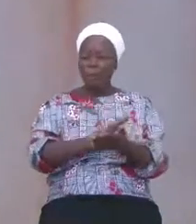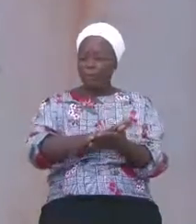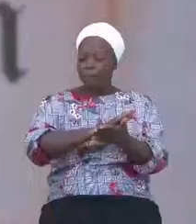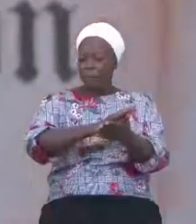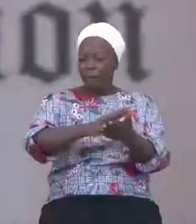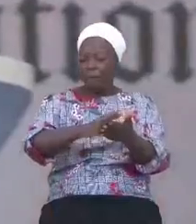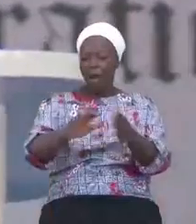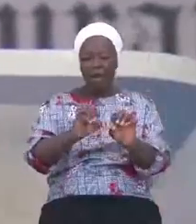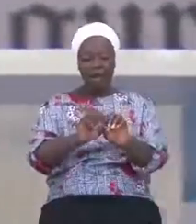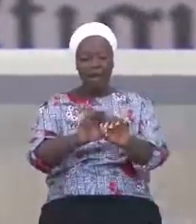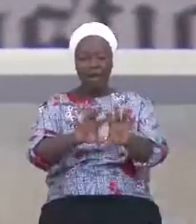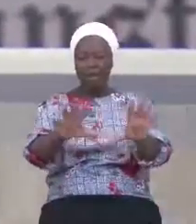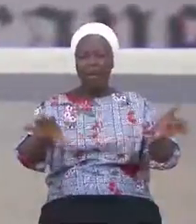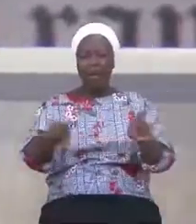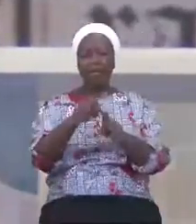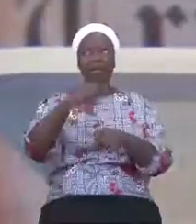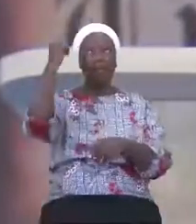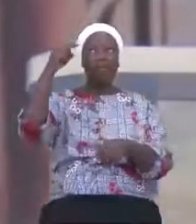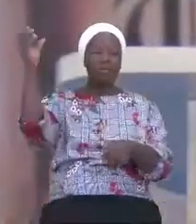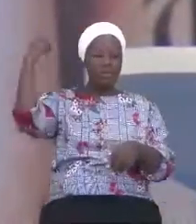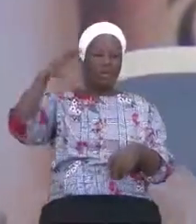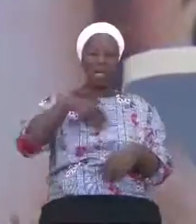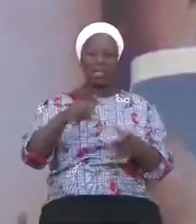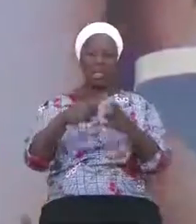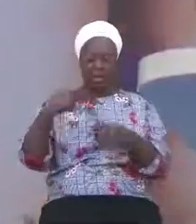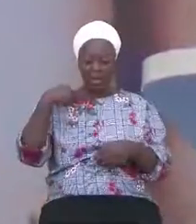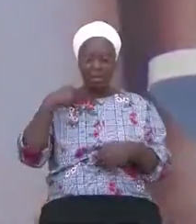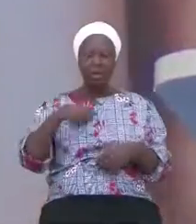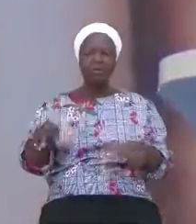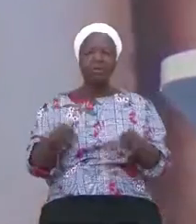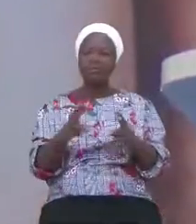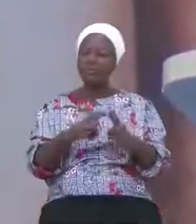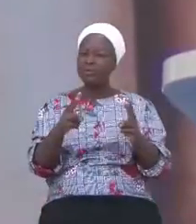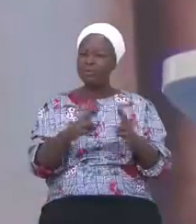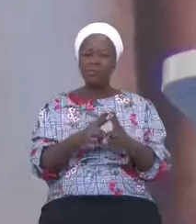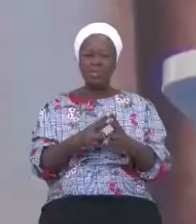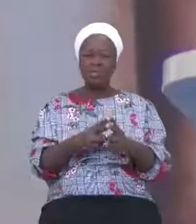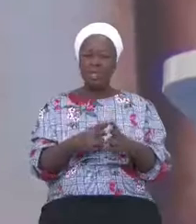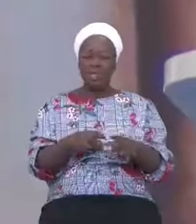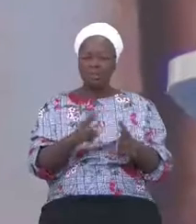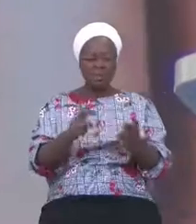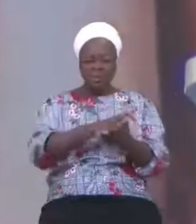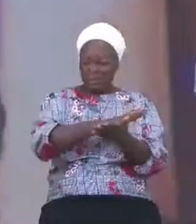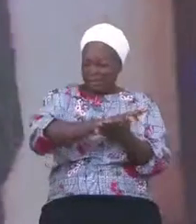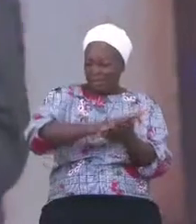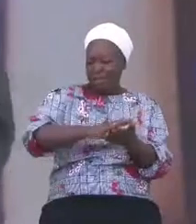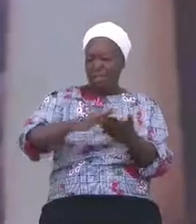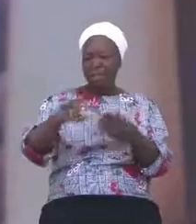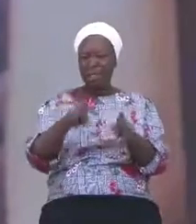d'un soleil, et les habits comme aucun.